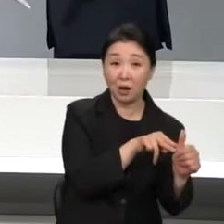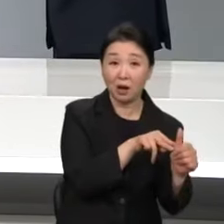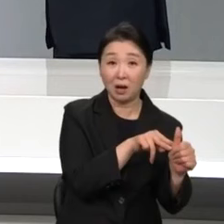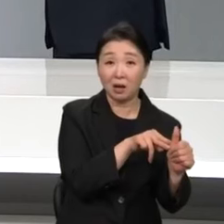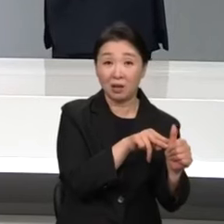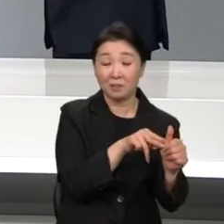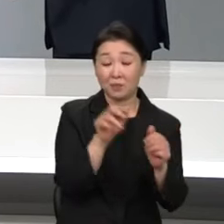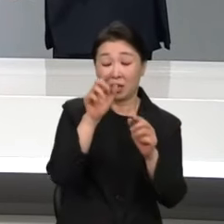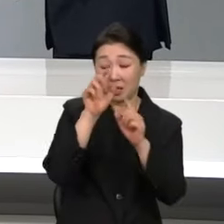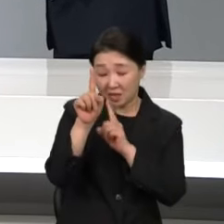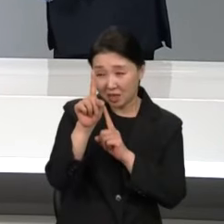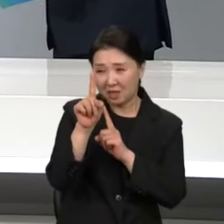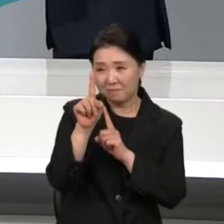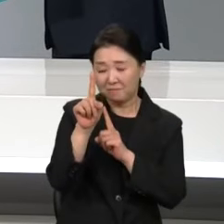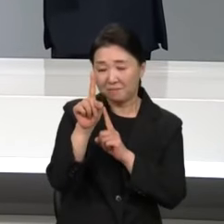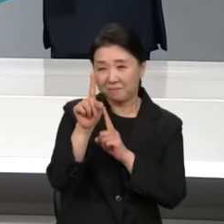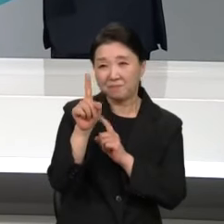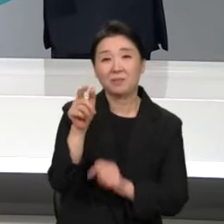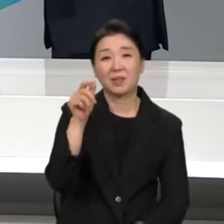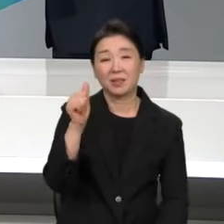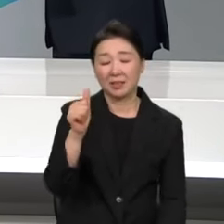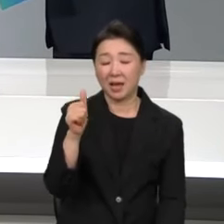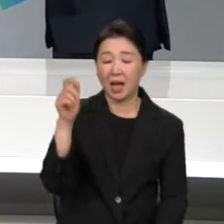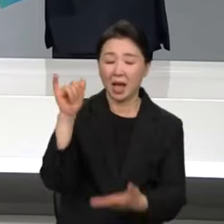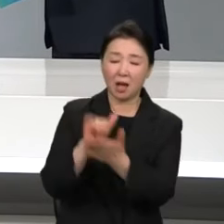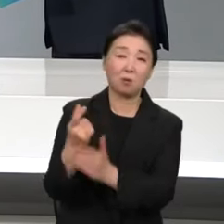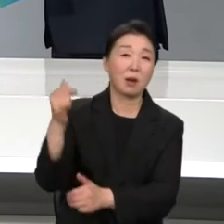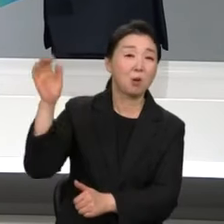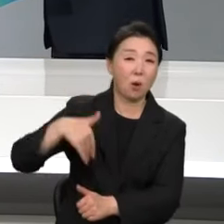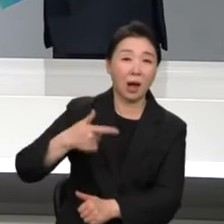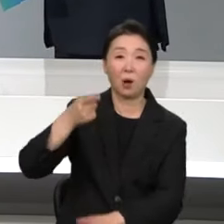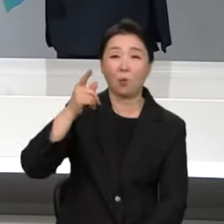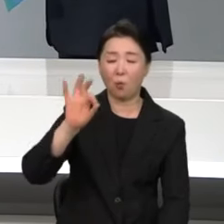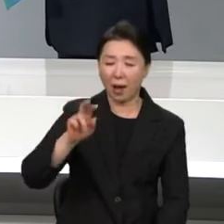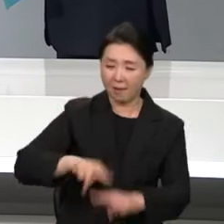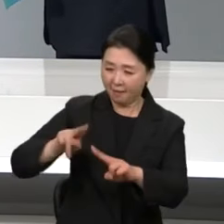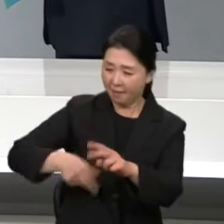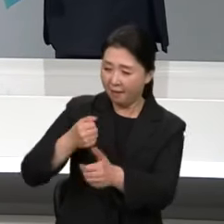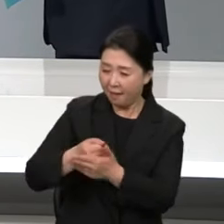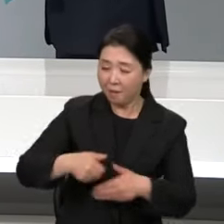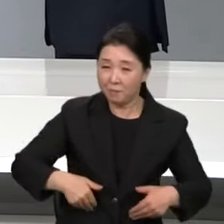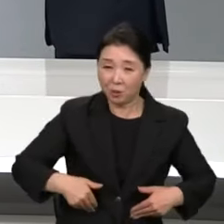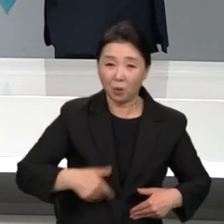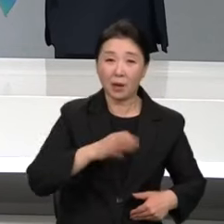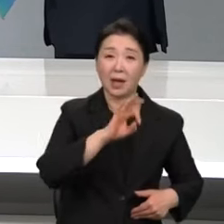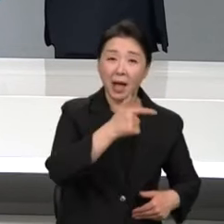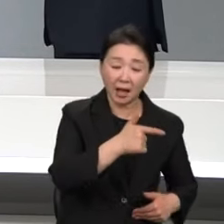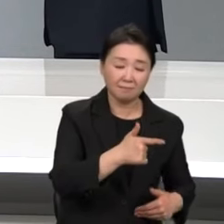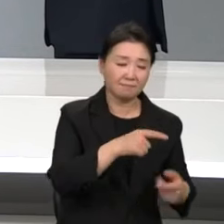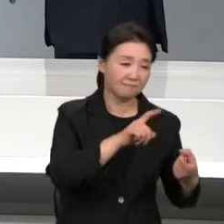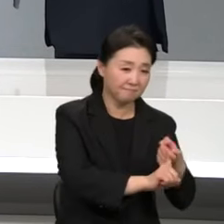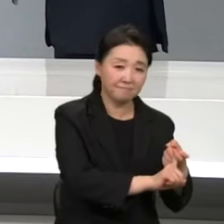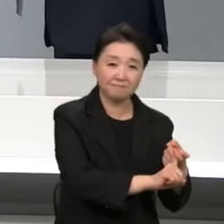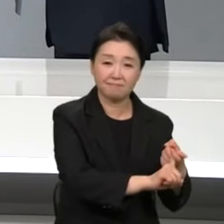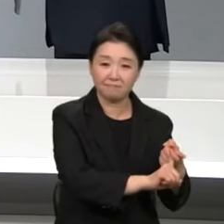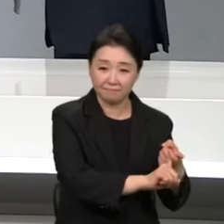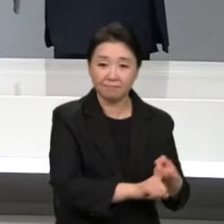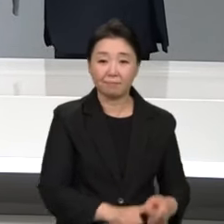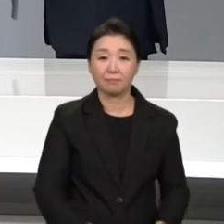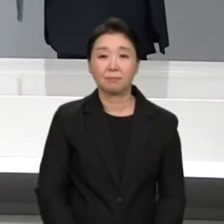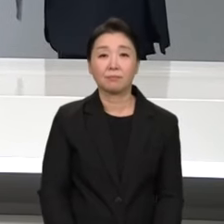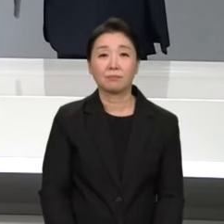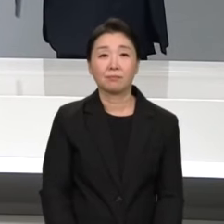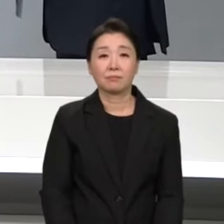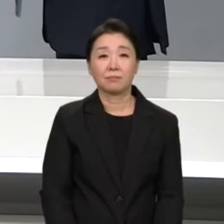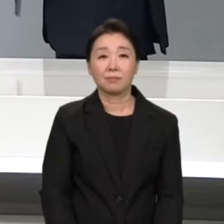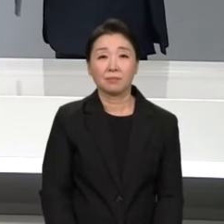대사의 즉시 귀국과 황상무 수석의 거치 결정에 대해서 한동훈 위원장과 적극적으로 같은 행보를 보고 있습니다